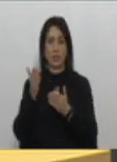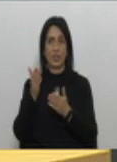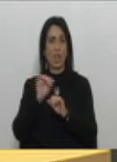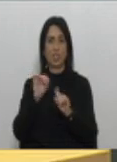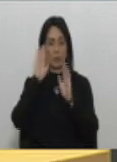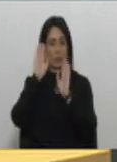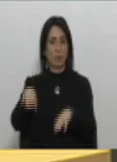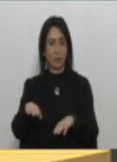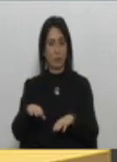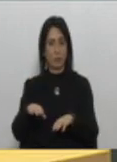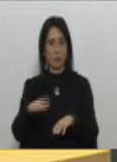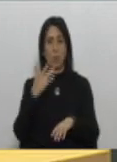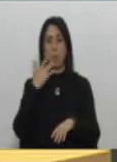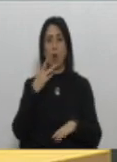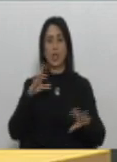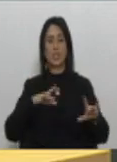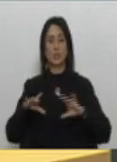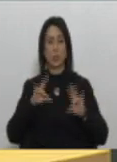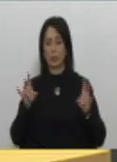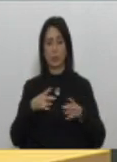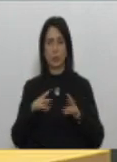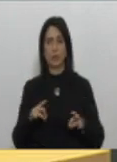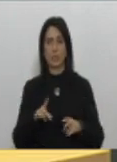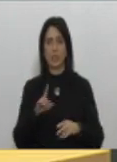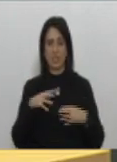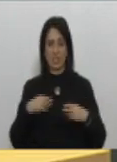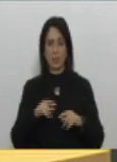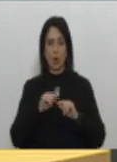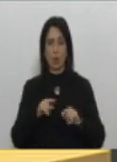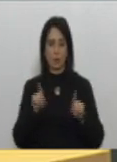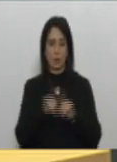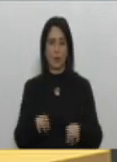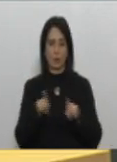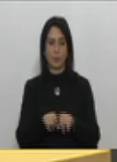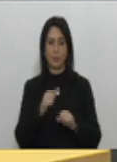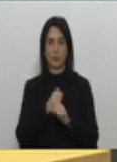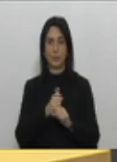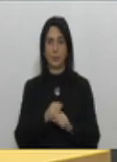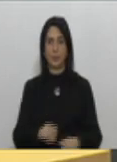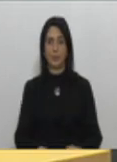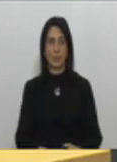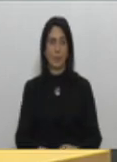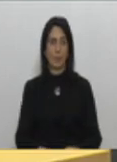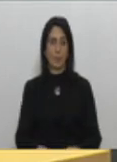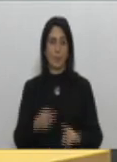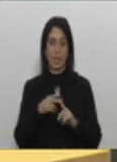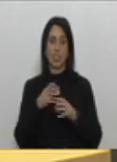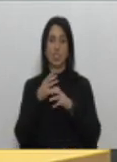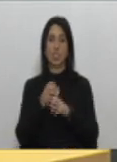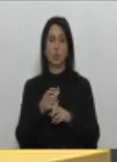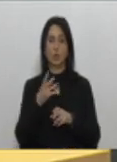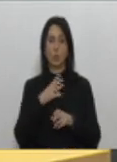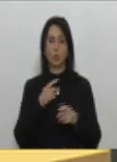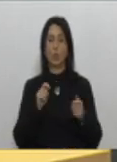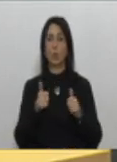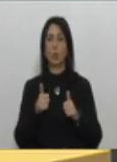შეიძლება იყოს პოლიტიკური სპეკულირების საგანი, რასაც სამწუხაროდ ოპოზიციის მხრიდან არაერთხელ ვისმენდით. და ეს შეზღუდვები უნდა იყოს